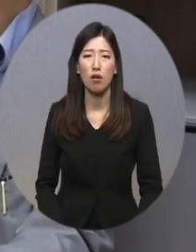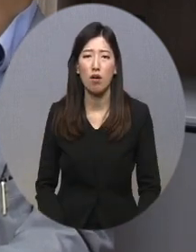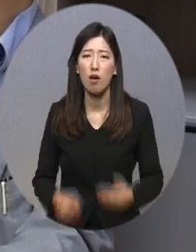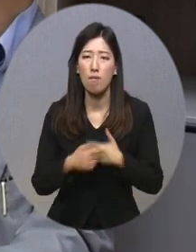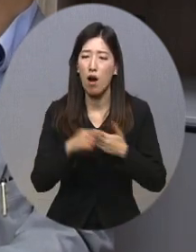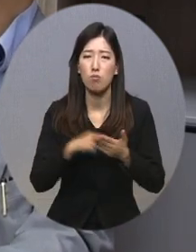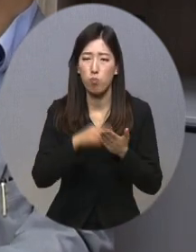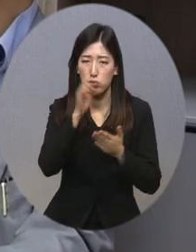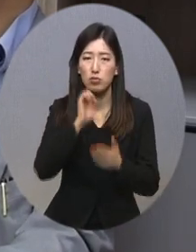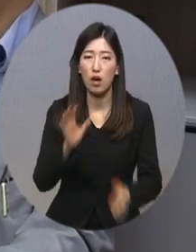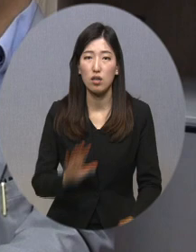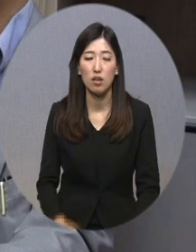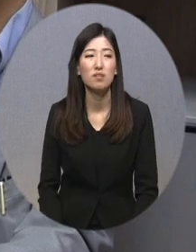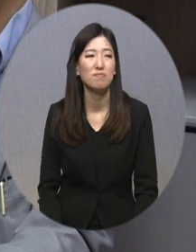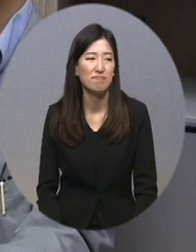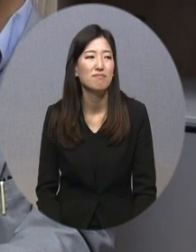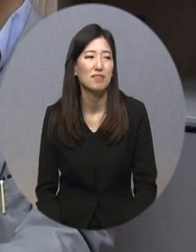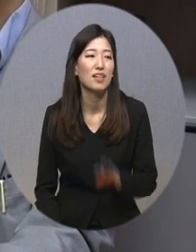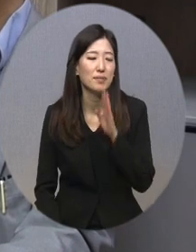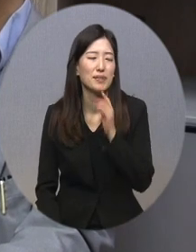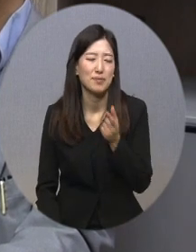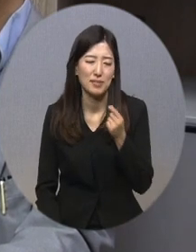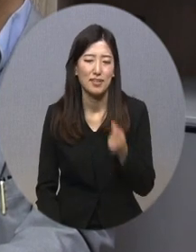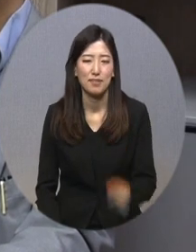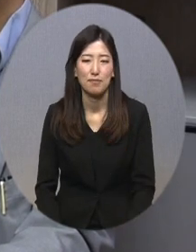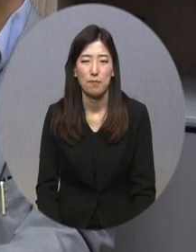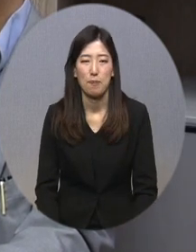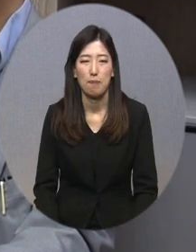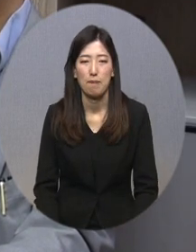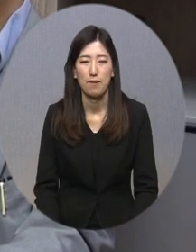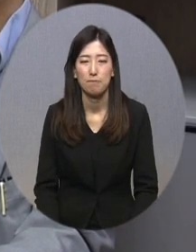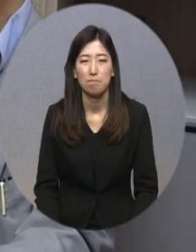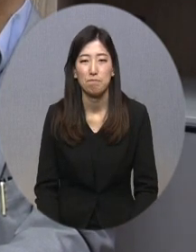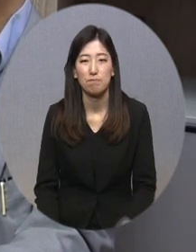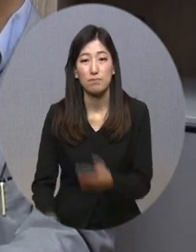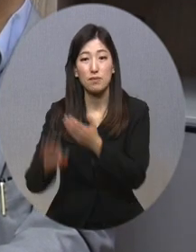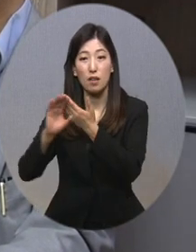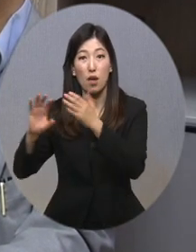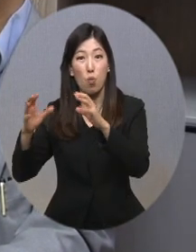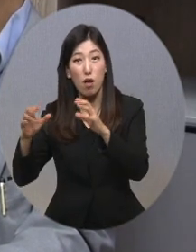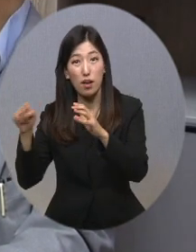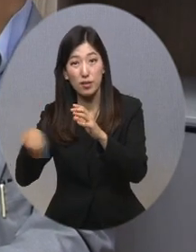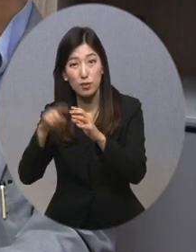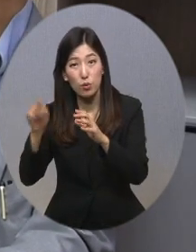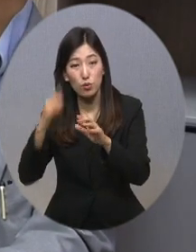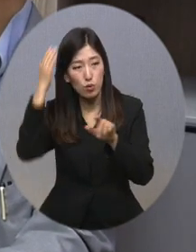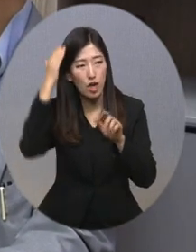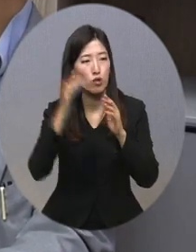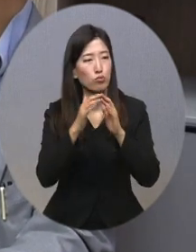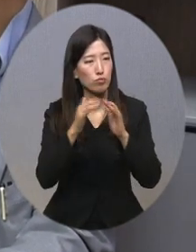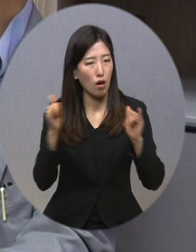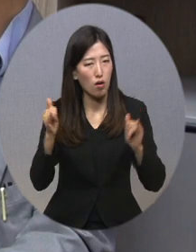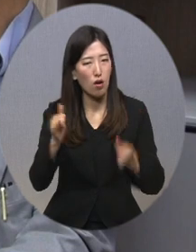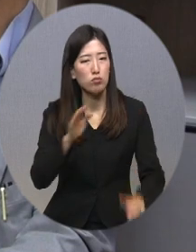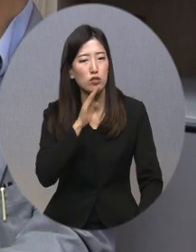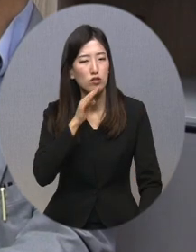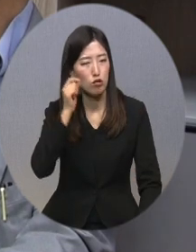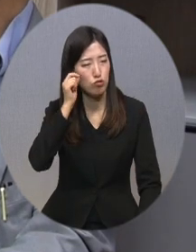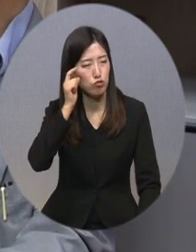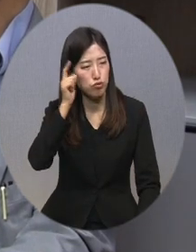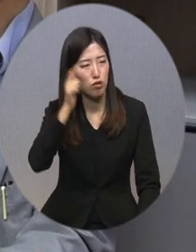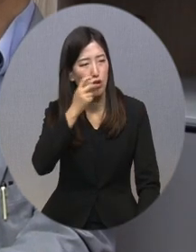거죠. 예, 해외에서는 한국 사람들의 인성이 정말 뛰어나다는 얘기들을 유튜브를 통해서 많이 하고